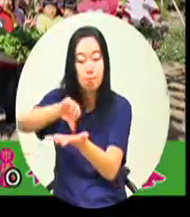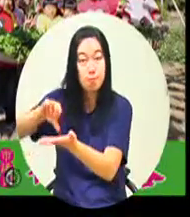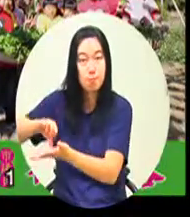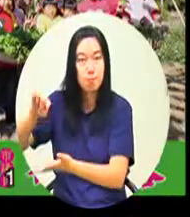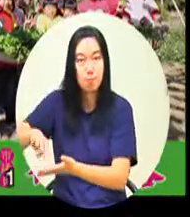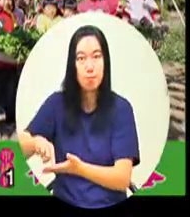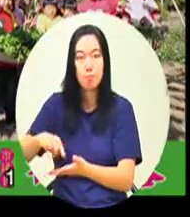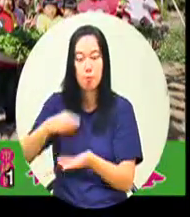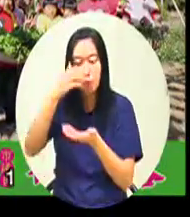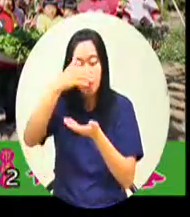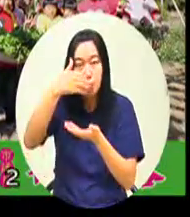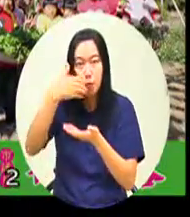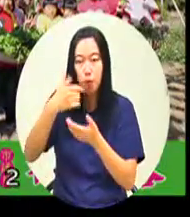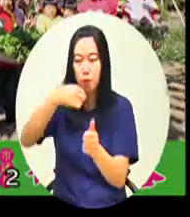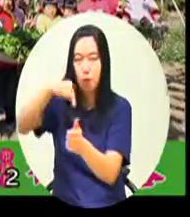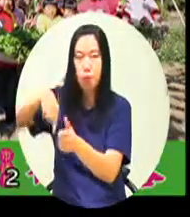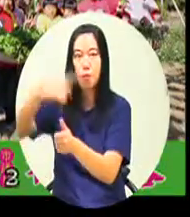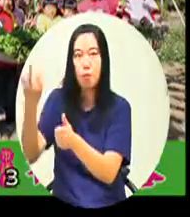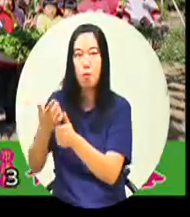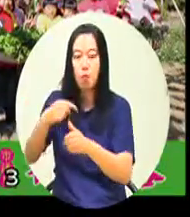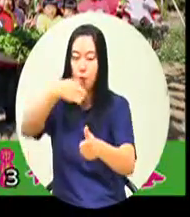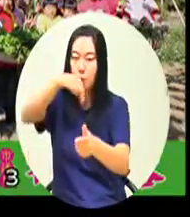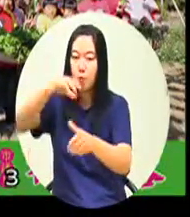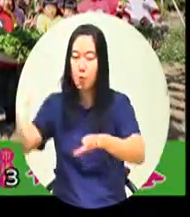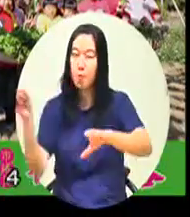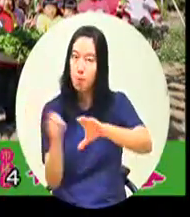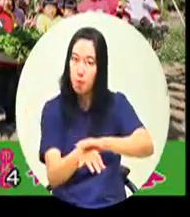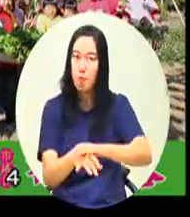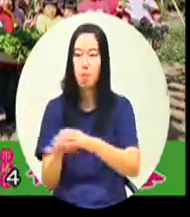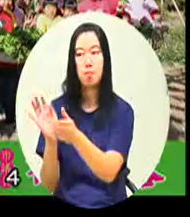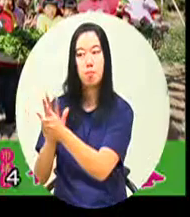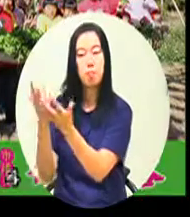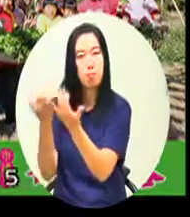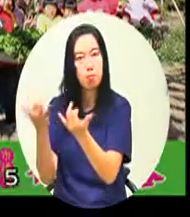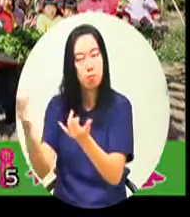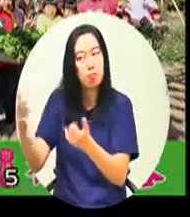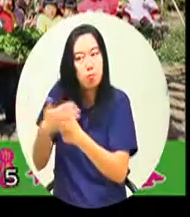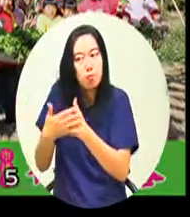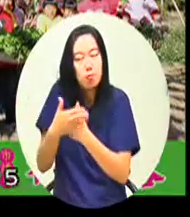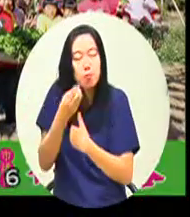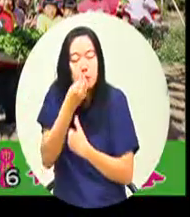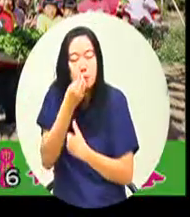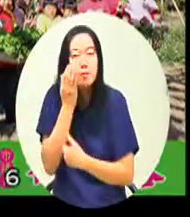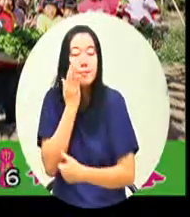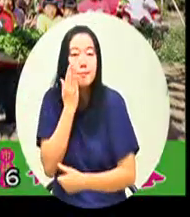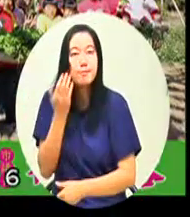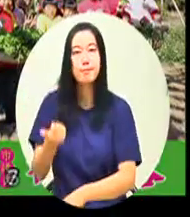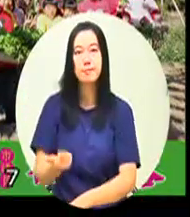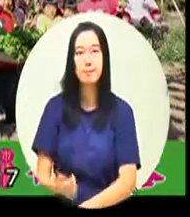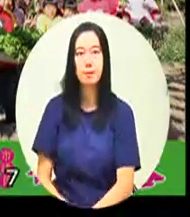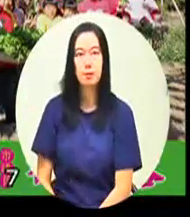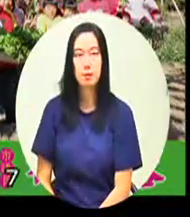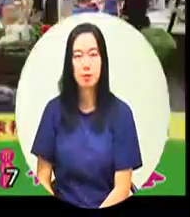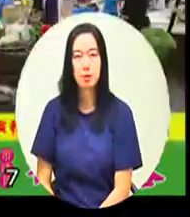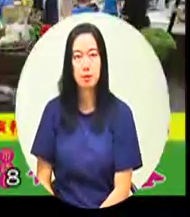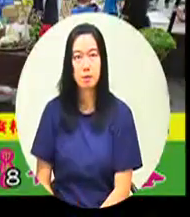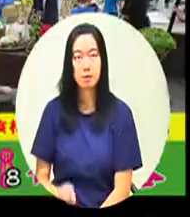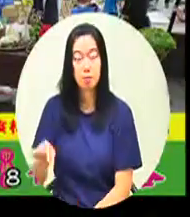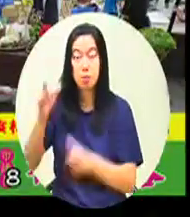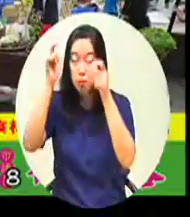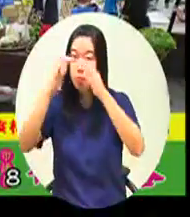育列入课程计划，让学生学习珍惜食物。那我们的高雄